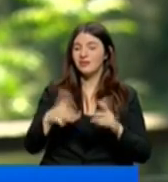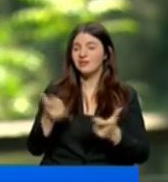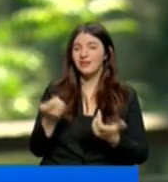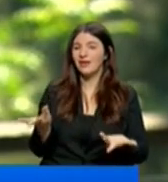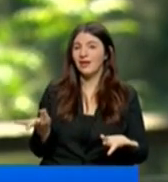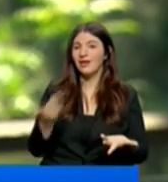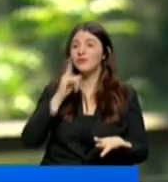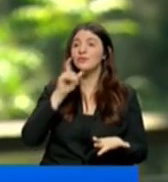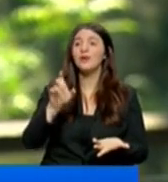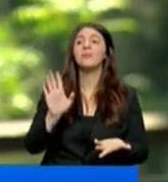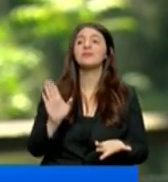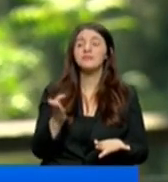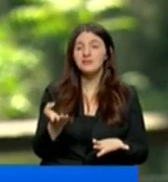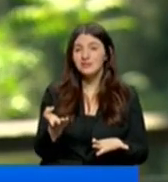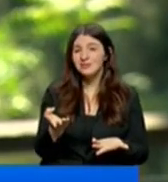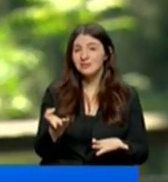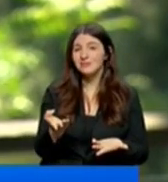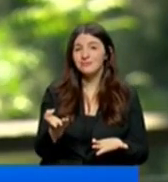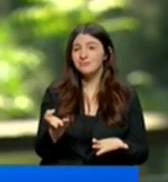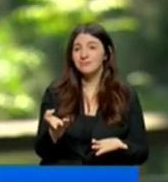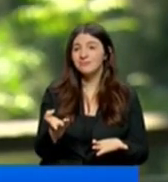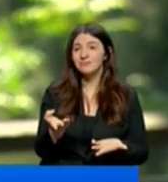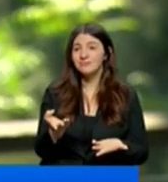nerede diye sormaz mısınız?